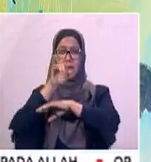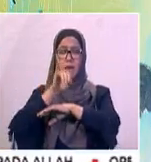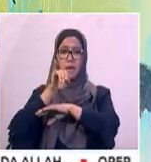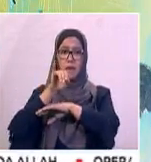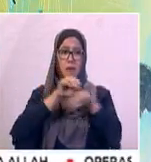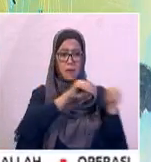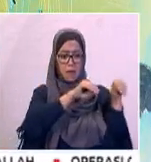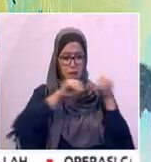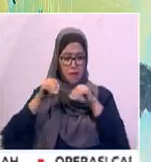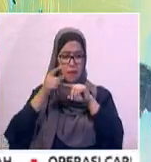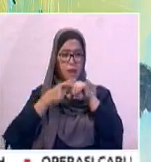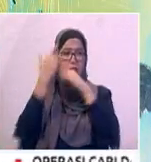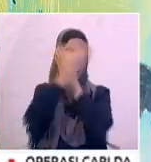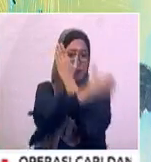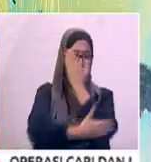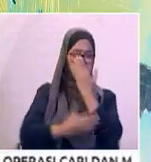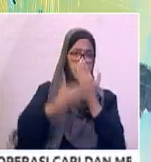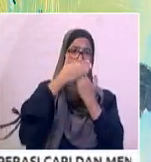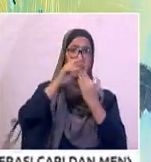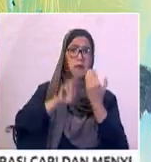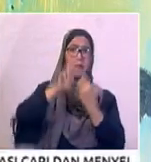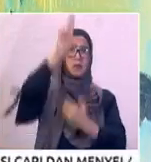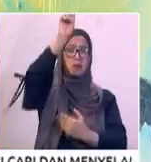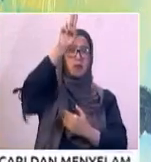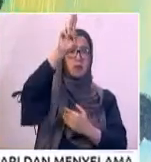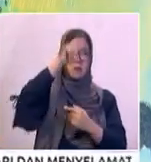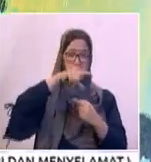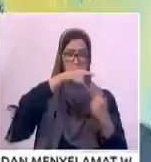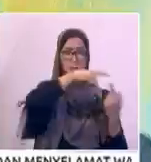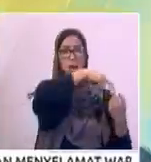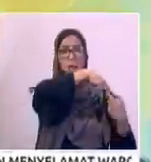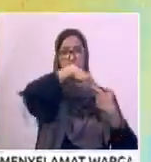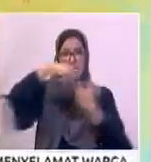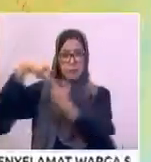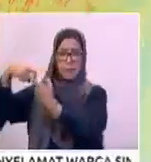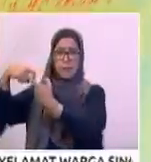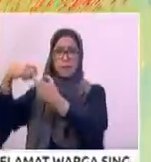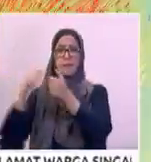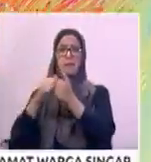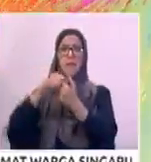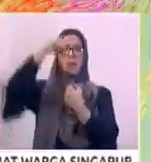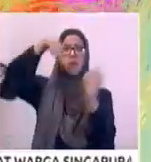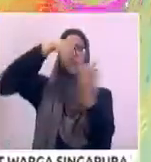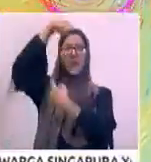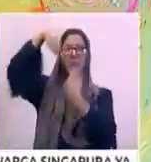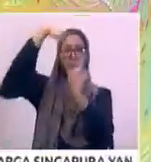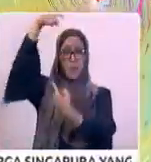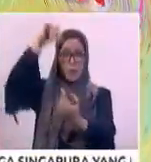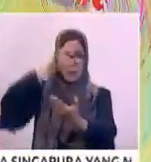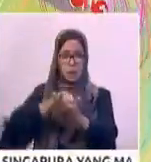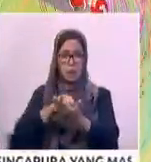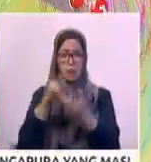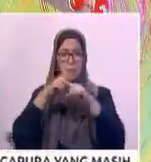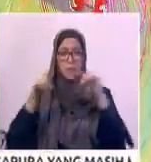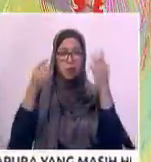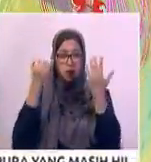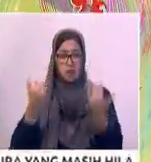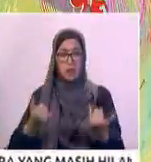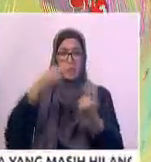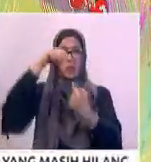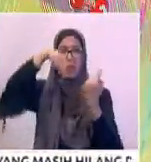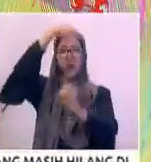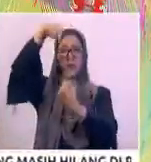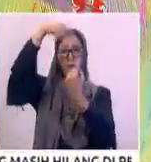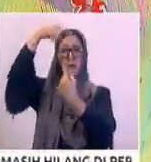semenanjung Malaysia yang ditarik ke arah taufan lekima semalam. Kini taufan ini sudah pun melemah apabila ianya